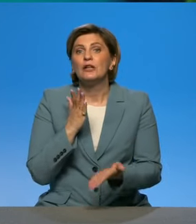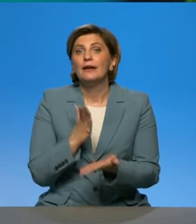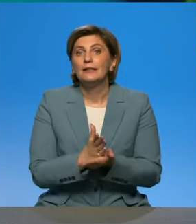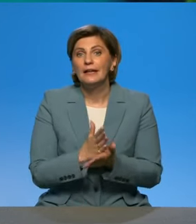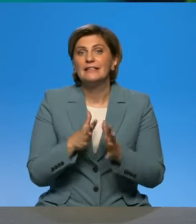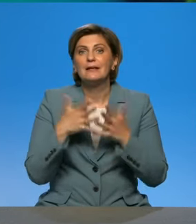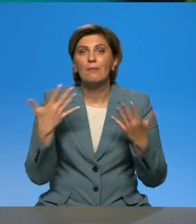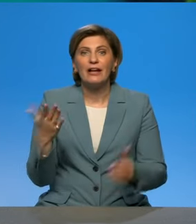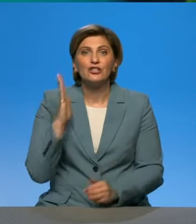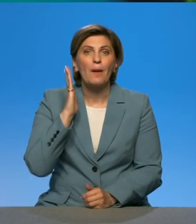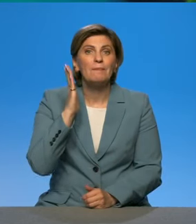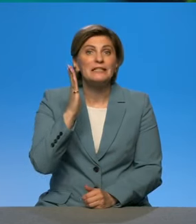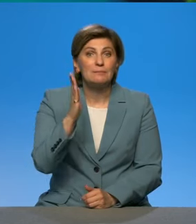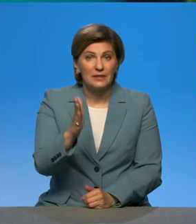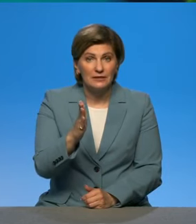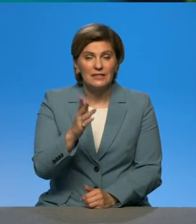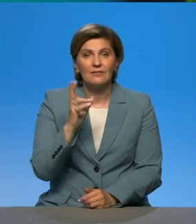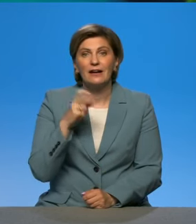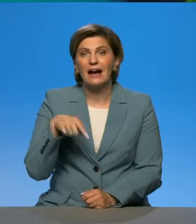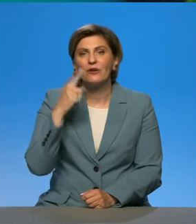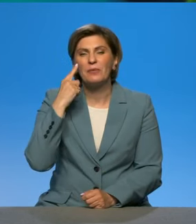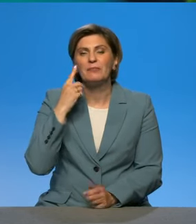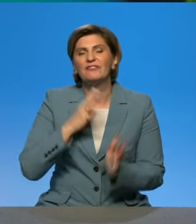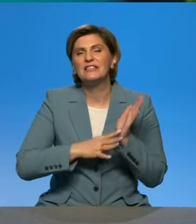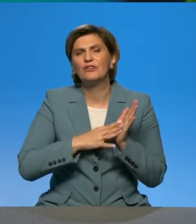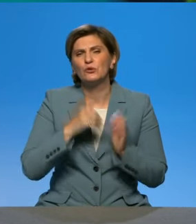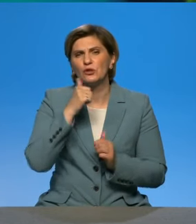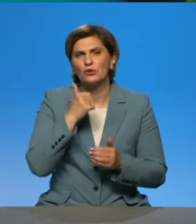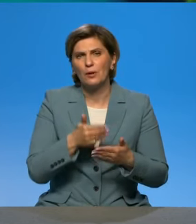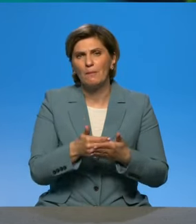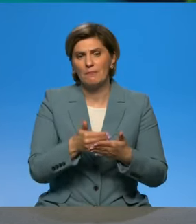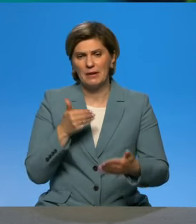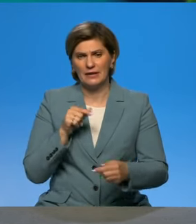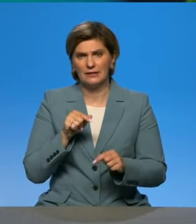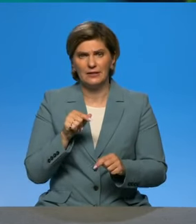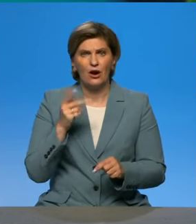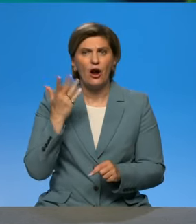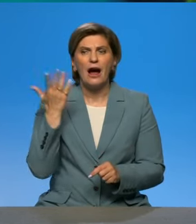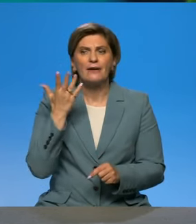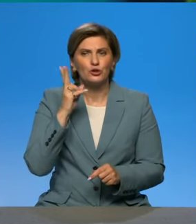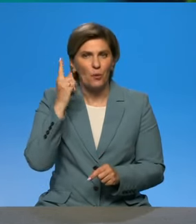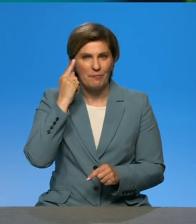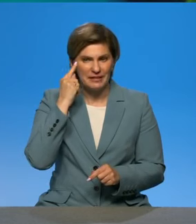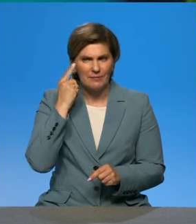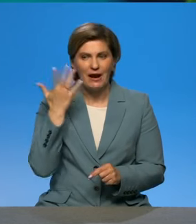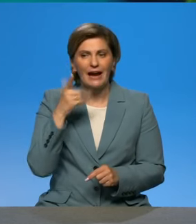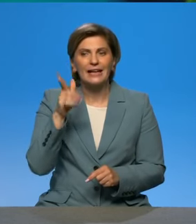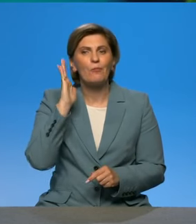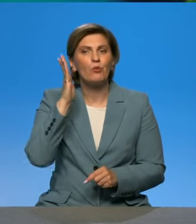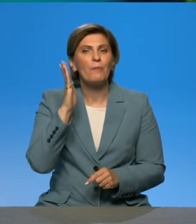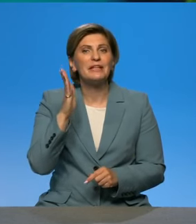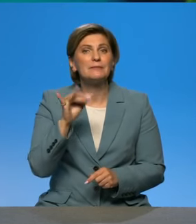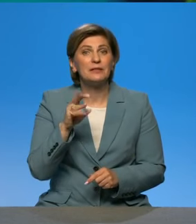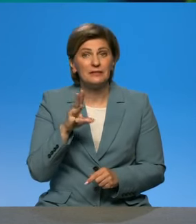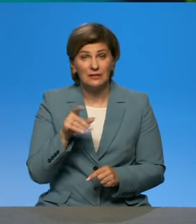большая перспектива, как мы понимаем, вот знаете, как у нас в 90-х годах, да, вот перед тем, кто понимал, какие перспективы будут вырастут, наверное, там